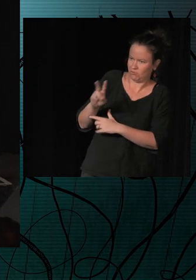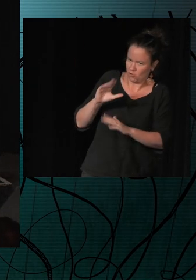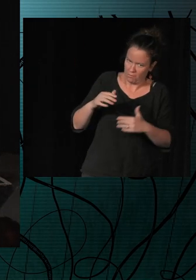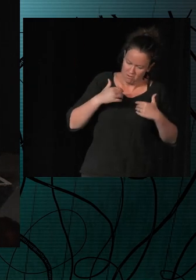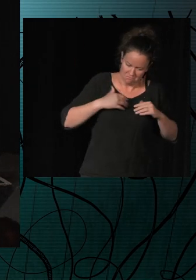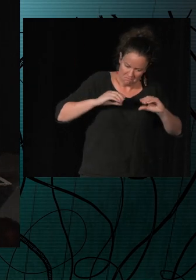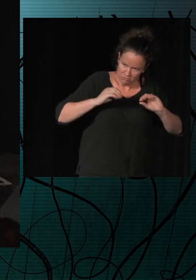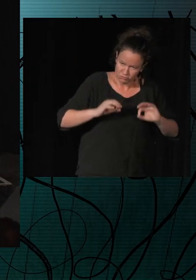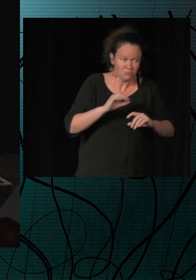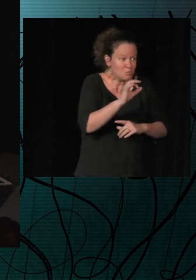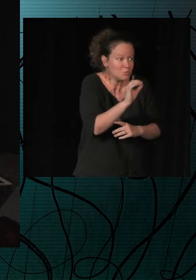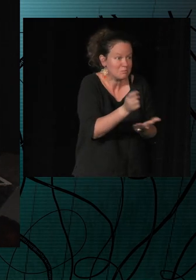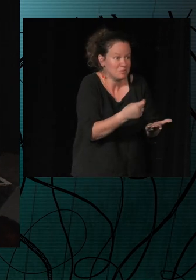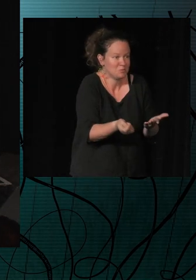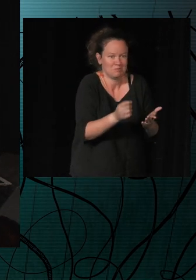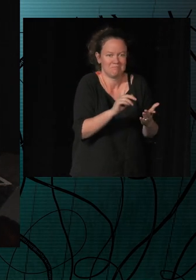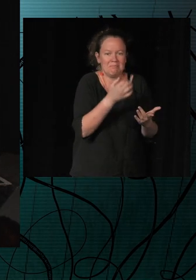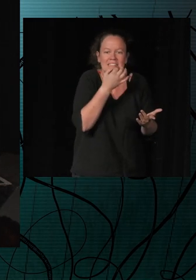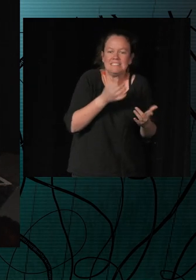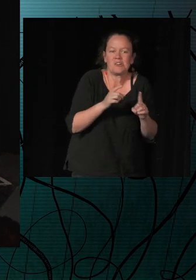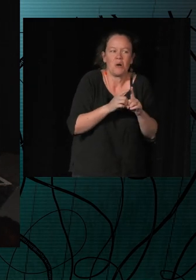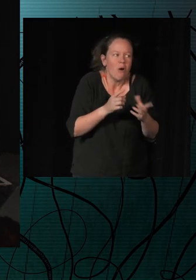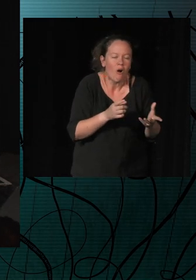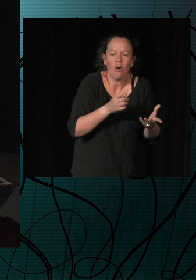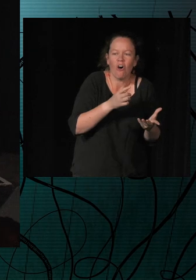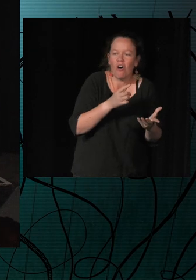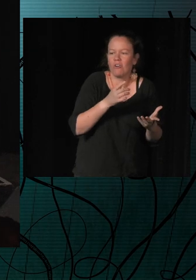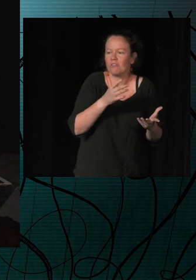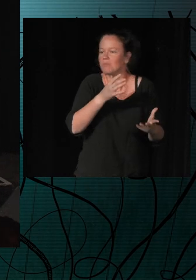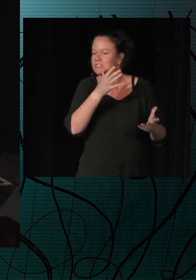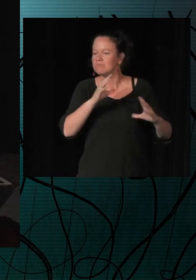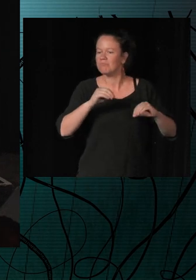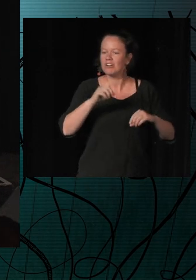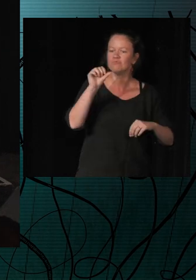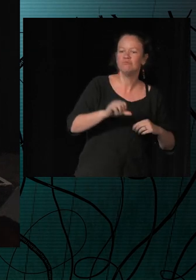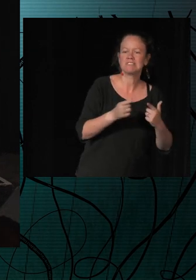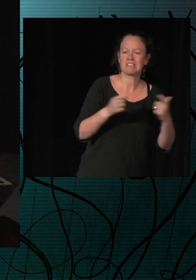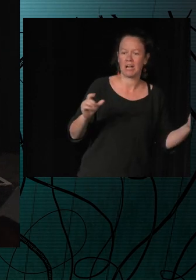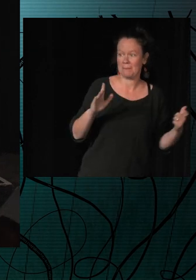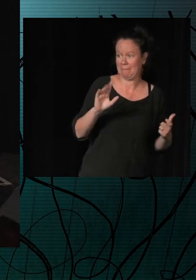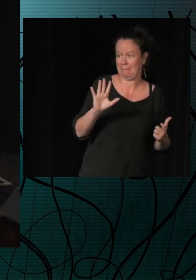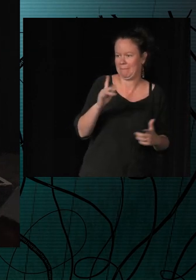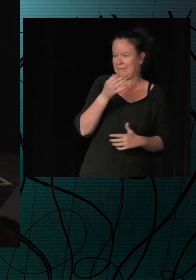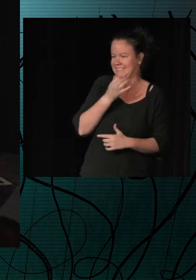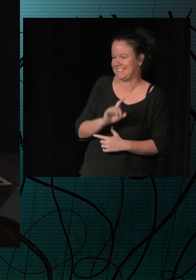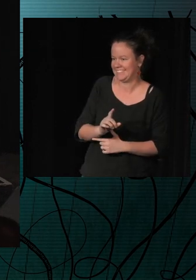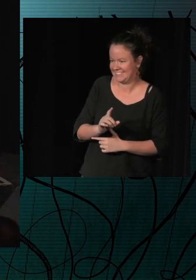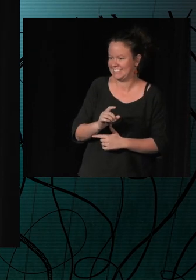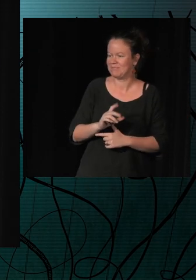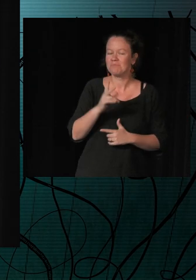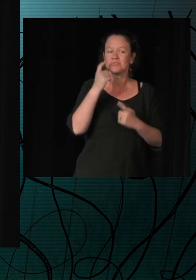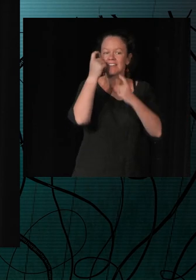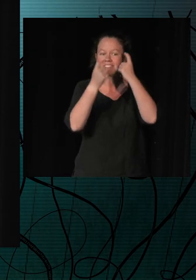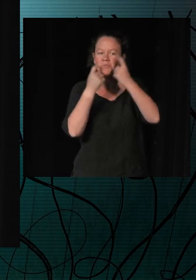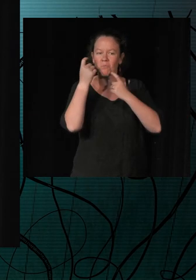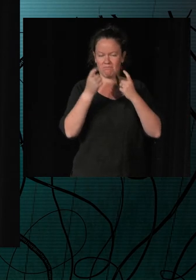légitimité puisque si on en parle aujourd'hui c'est évidemment qu'on considère que c'est une légitimité tout à fait établie c'était plutôt pour essayer de trouver une frontière si on